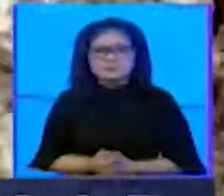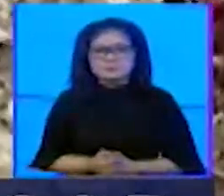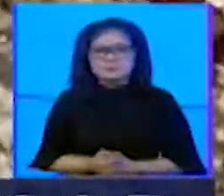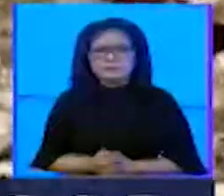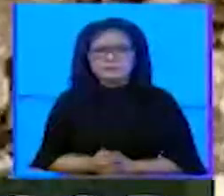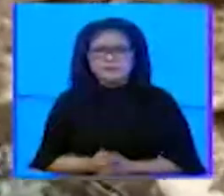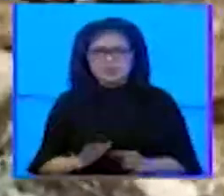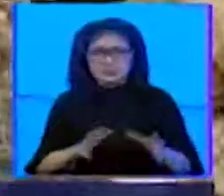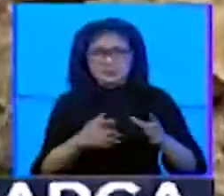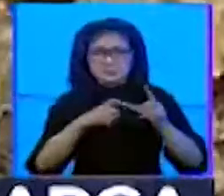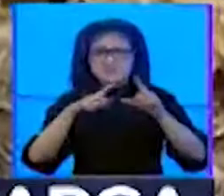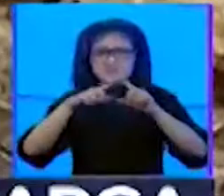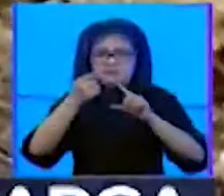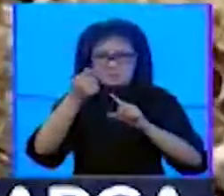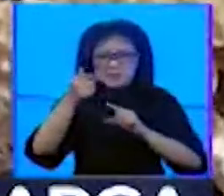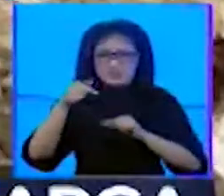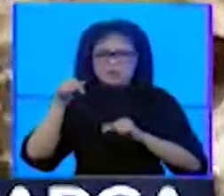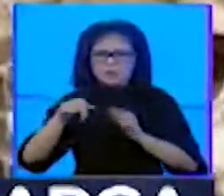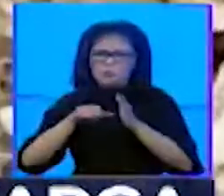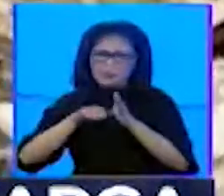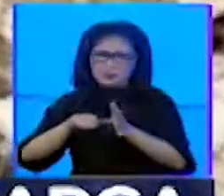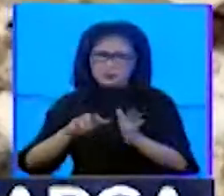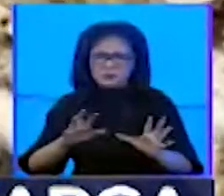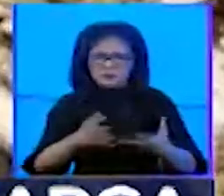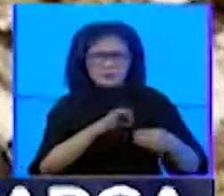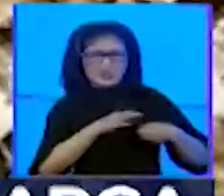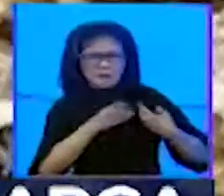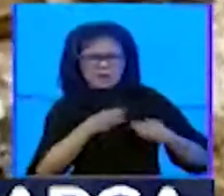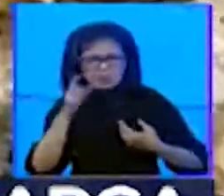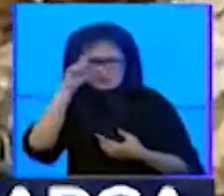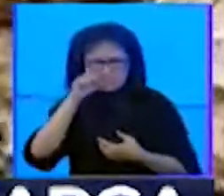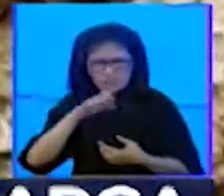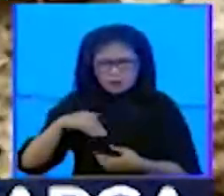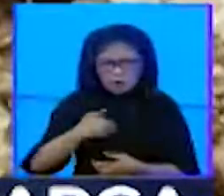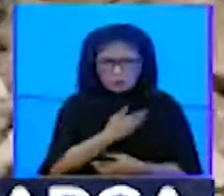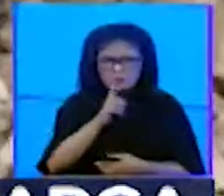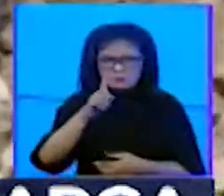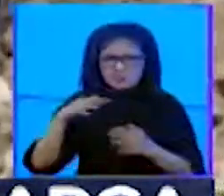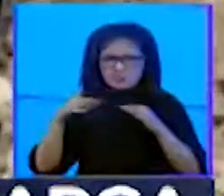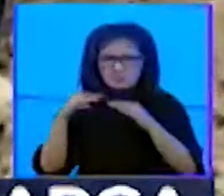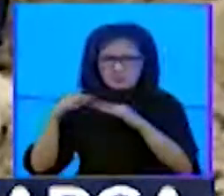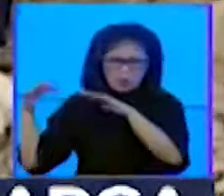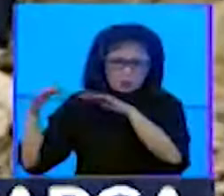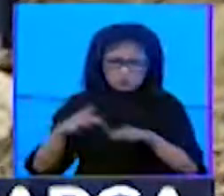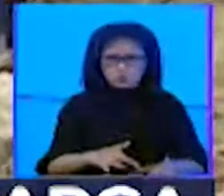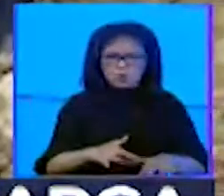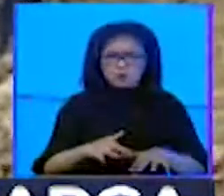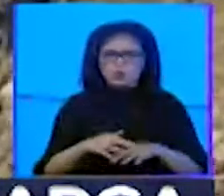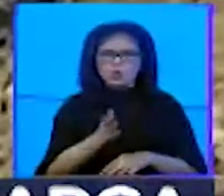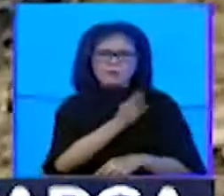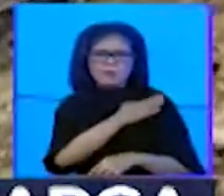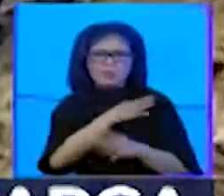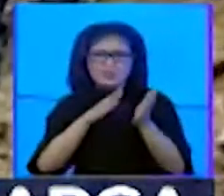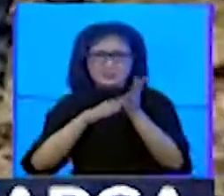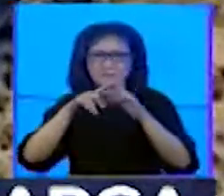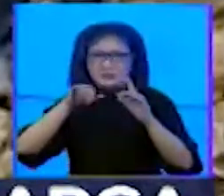Tim SAR gabungan dibantu sejumlah relawan masih mencari keberadaan korban tanah longsor di Desa Mekatang, Kecamatan Malunda, Kabupaten Majene, Sulawesi